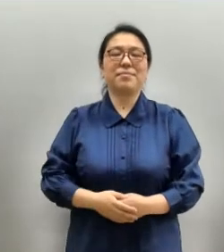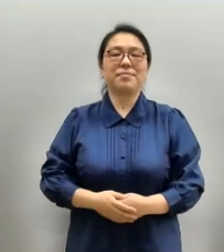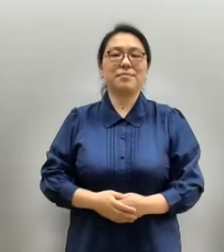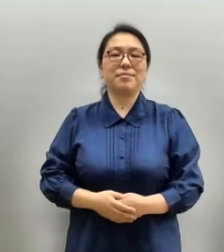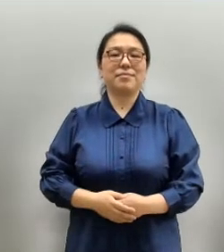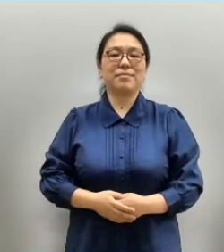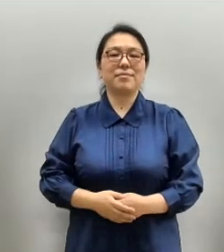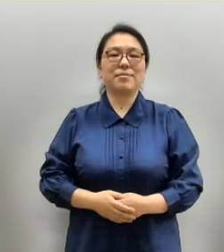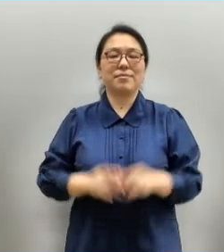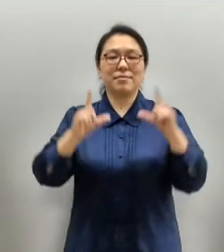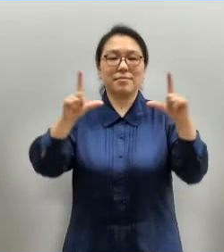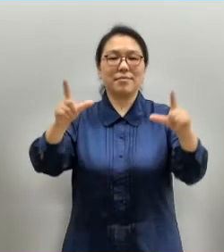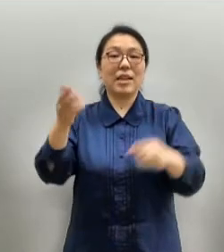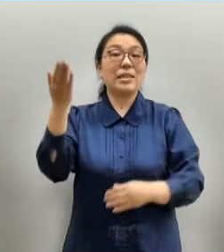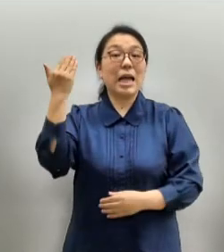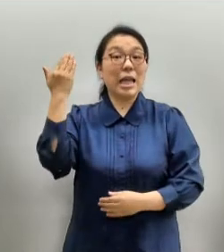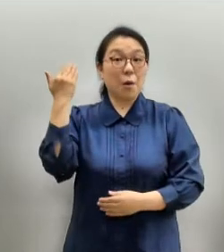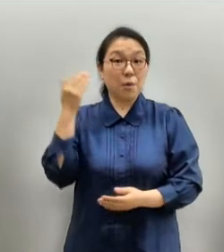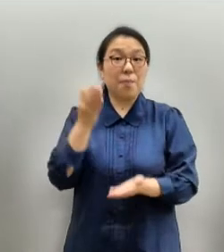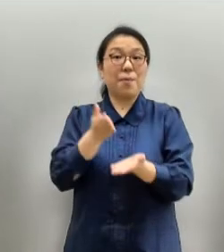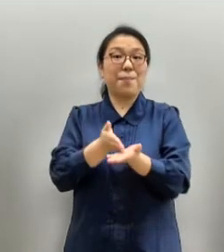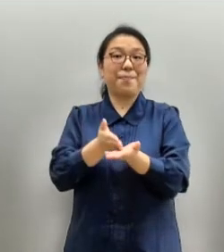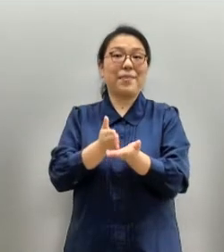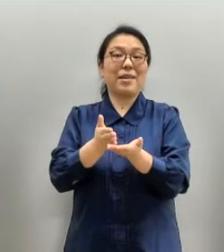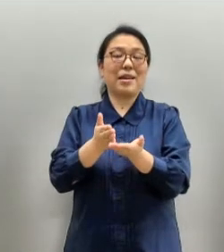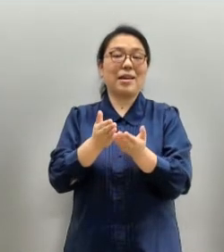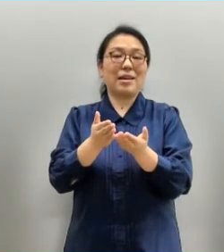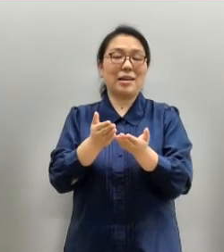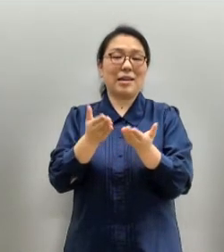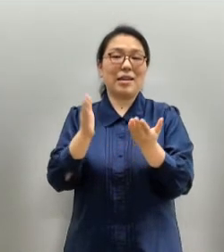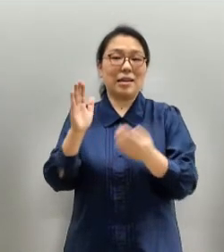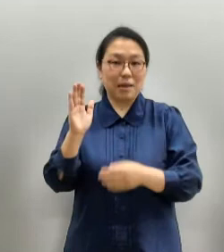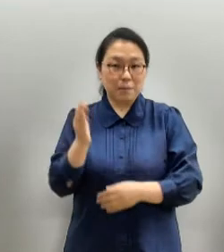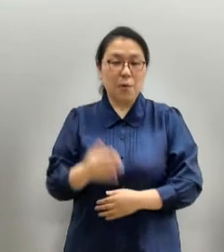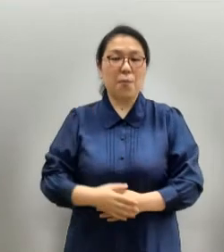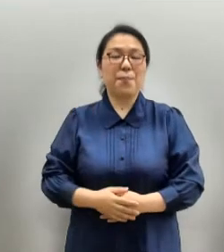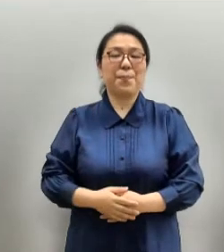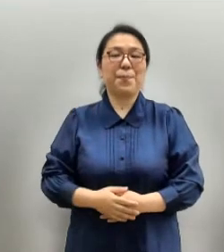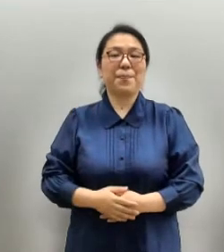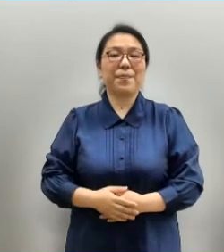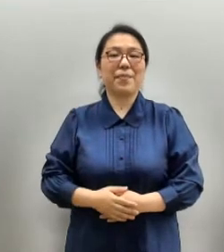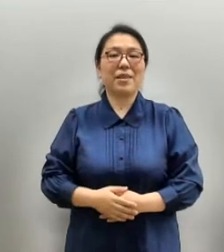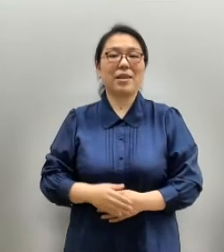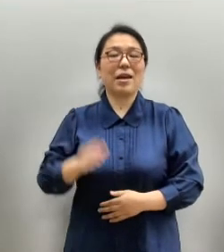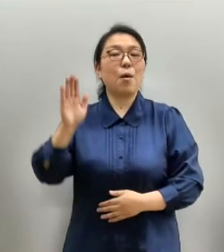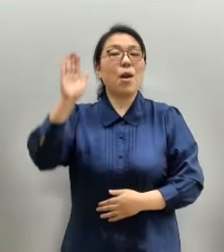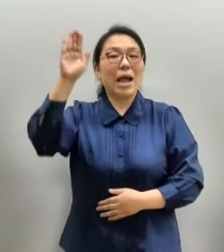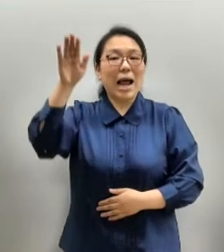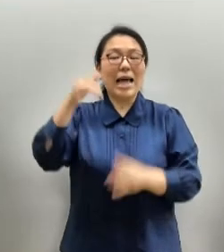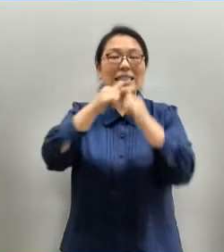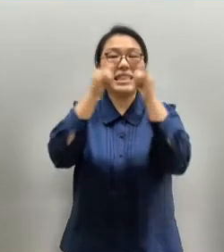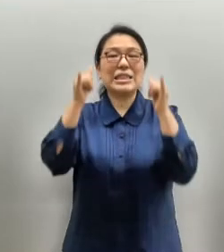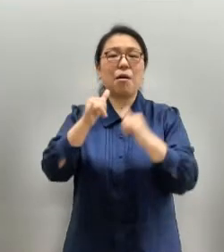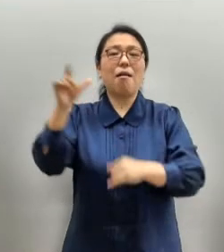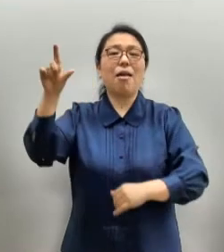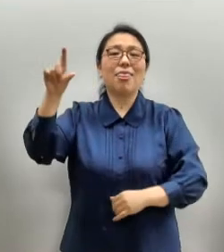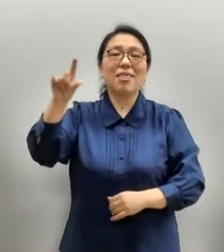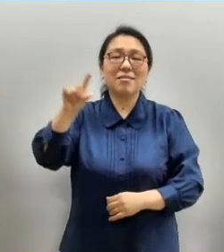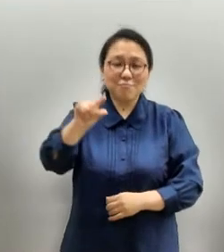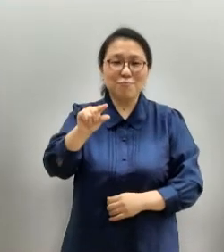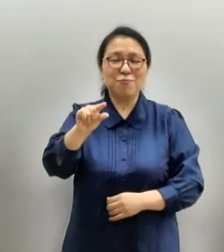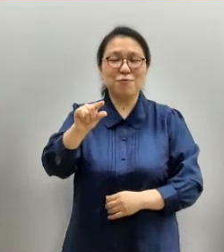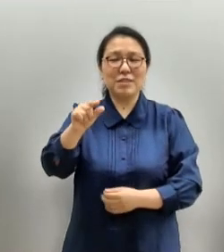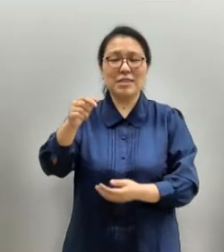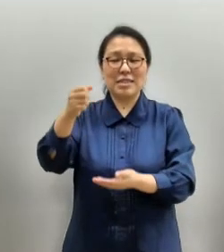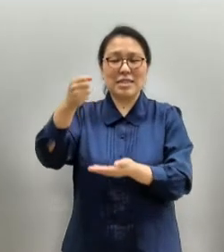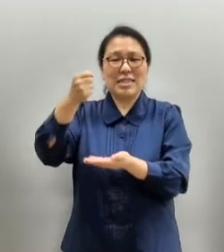先ほども一旦述べさせていただいたんですが、これから人口減少時代の中で財